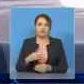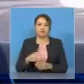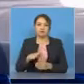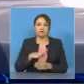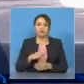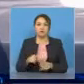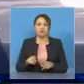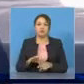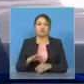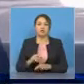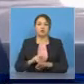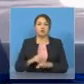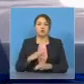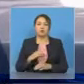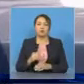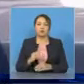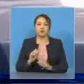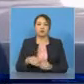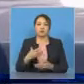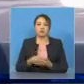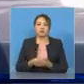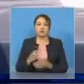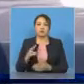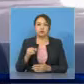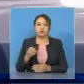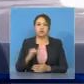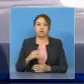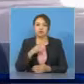по тому виду налога, по которому будет уплачена недоимка.